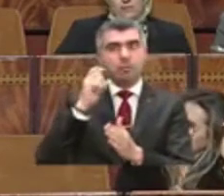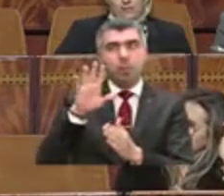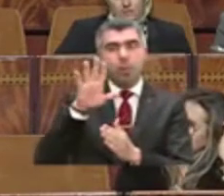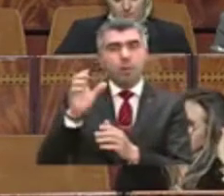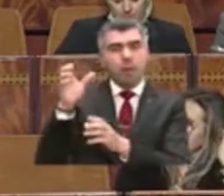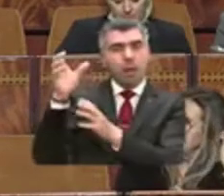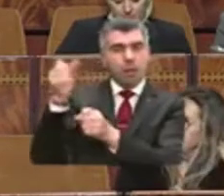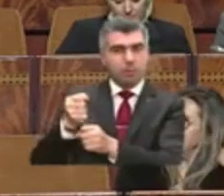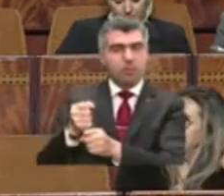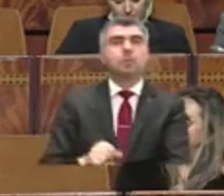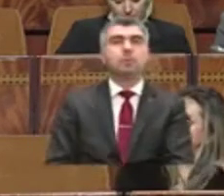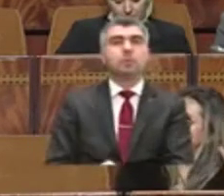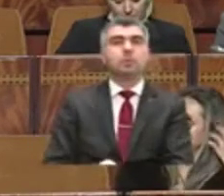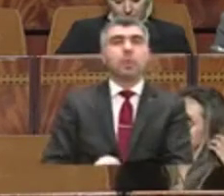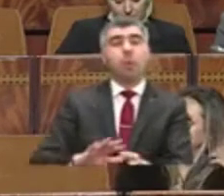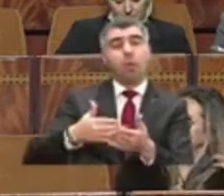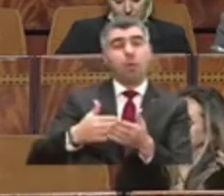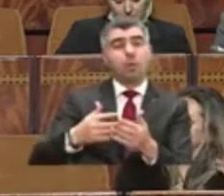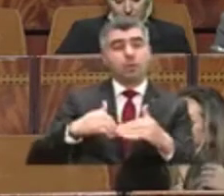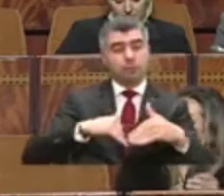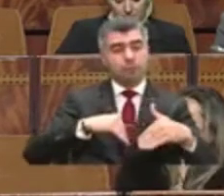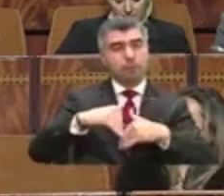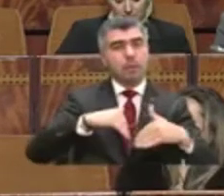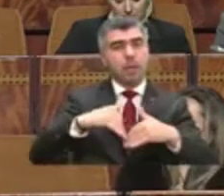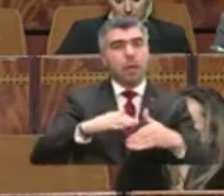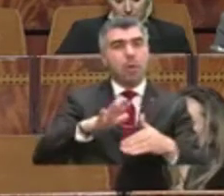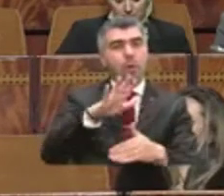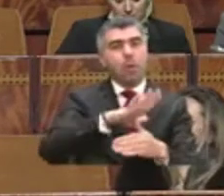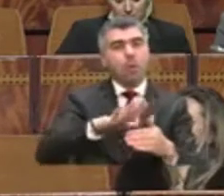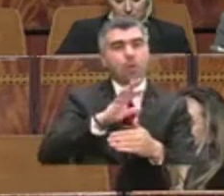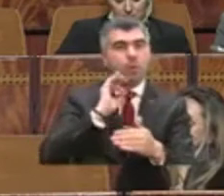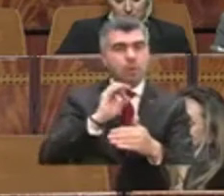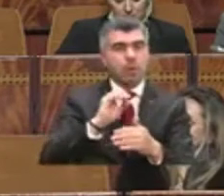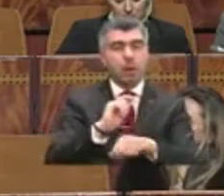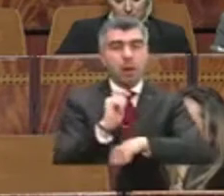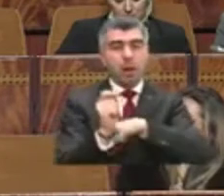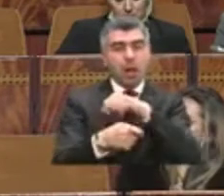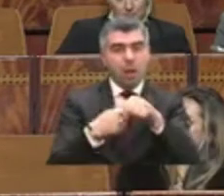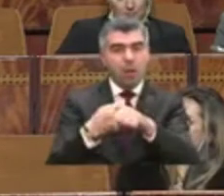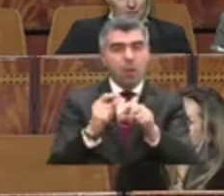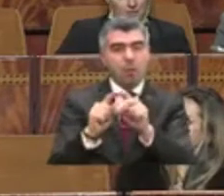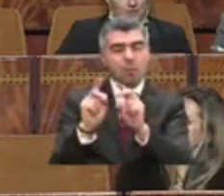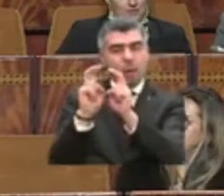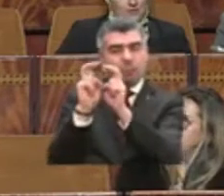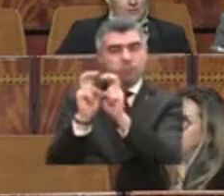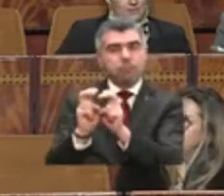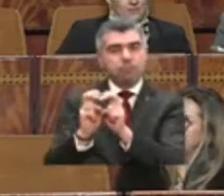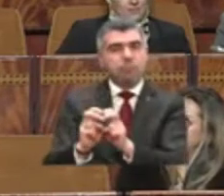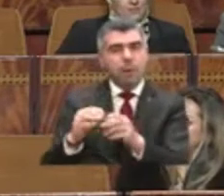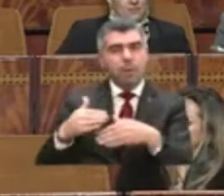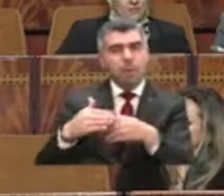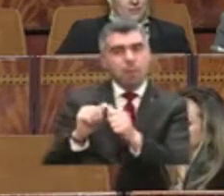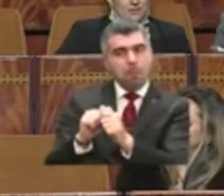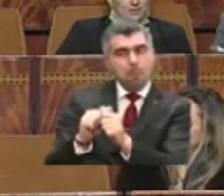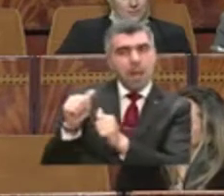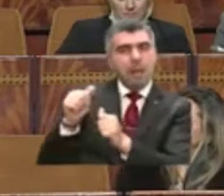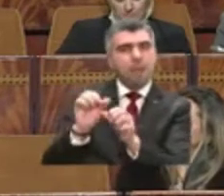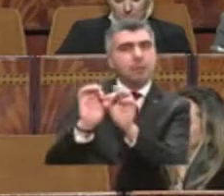ملموسا وقفزة نوعية في البنية التحتية للطرق بالعالم القروي من خلال برنامج تقليص الفوارق المجالية